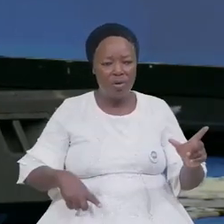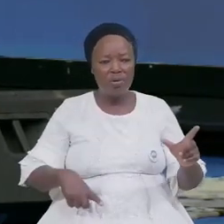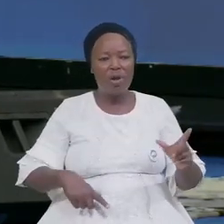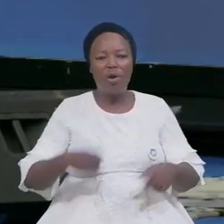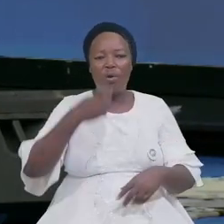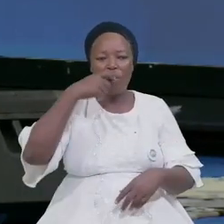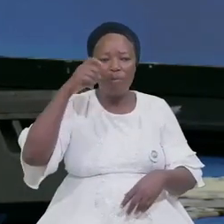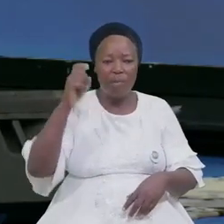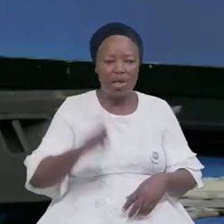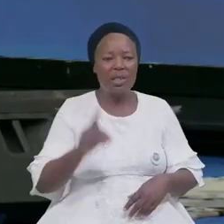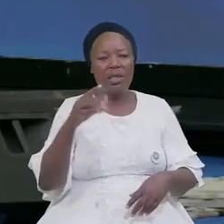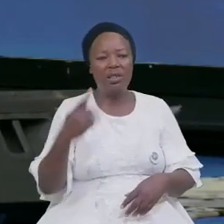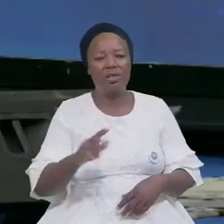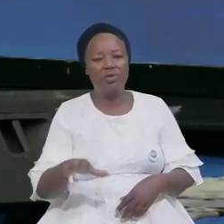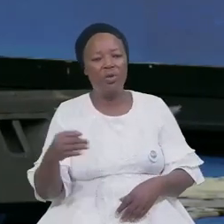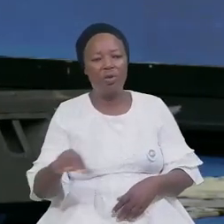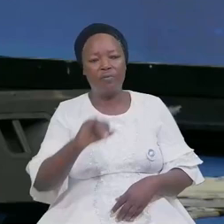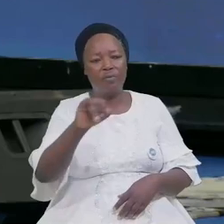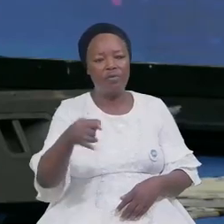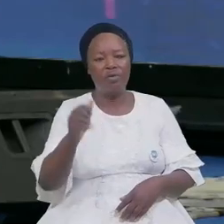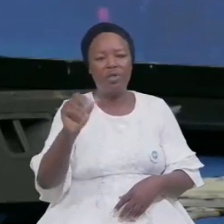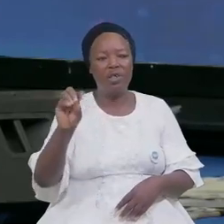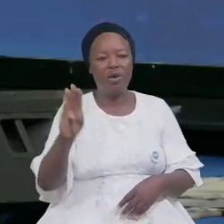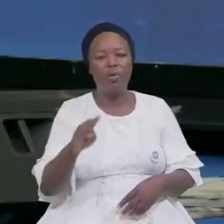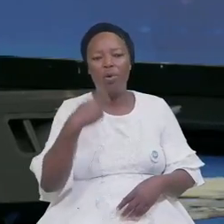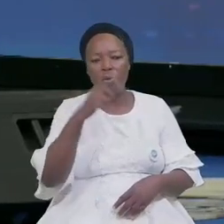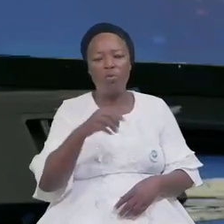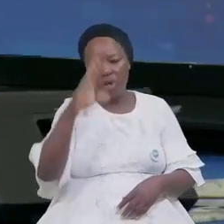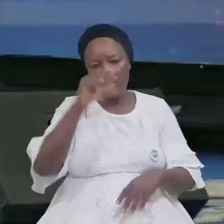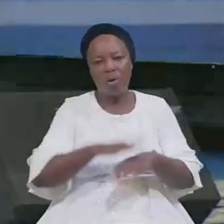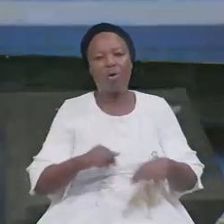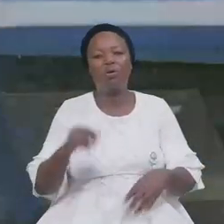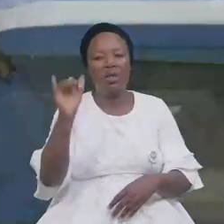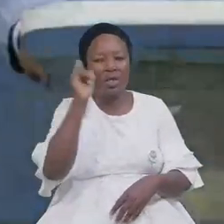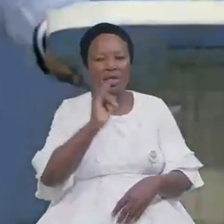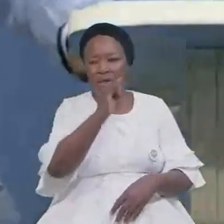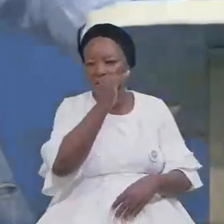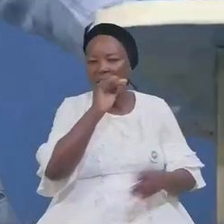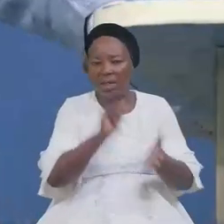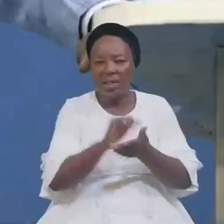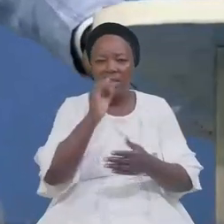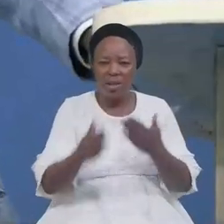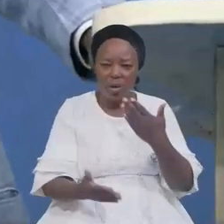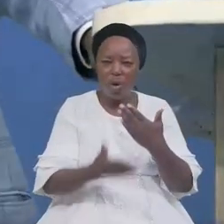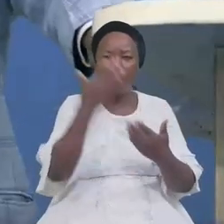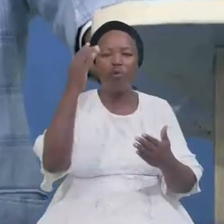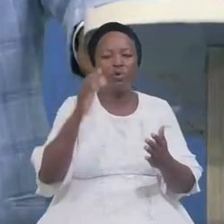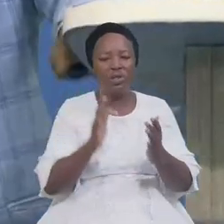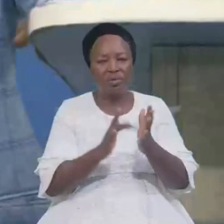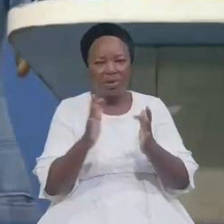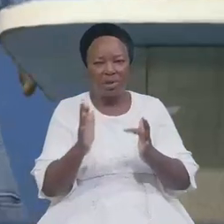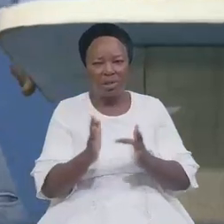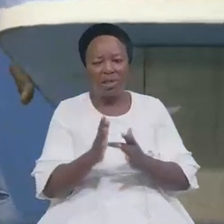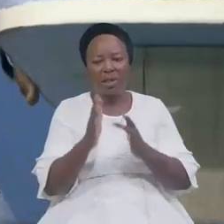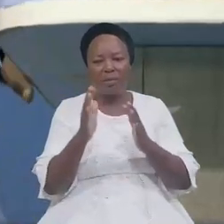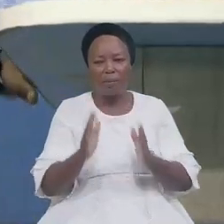l'Éternel aux enfants de Jacob, qu'il a appelé du nom d'Israël. C'est le cas si chrétien. Le